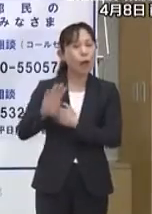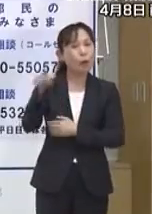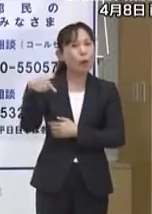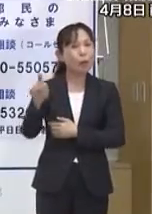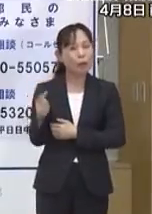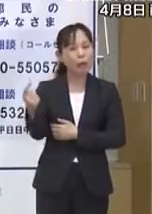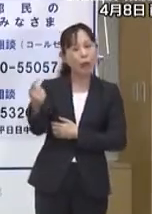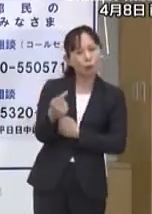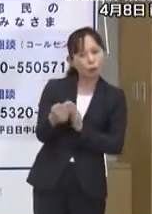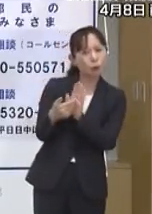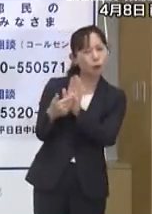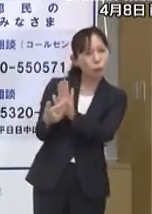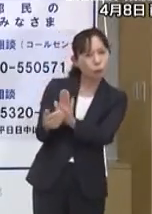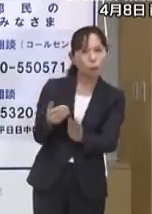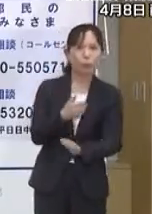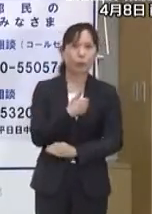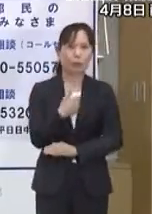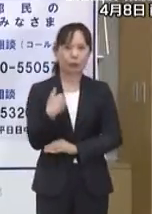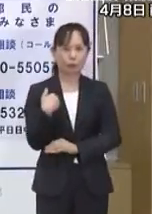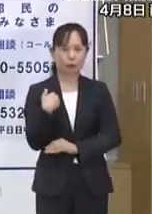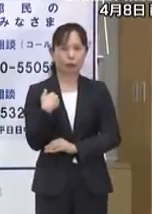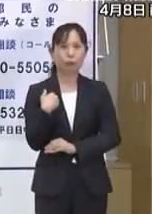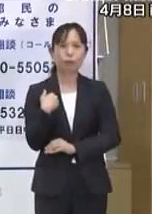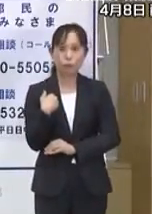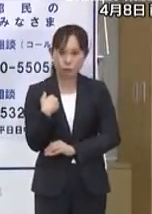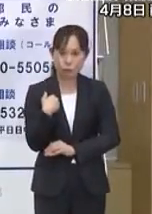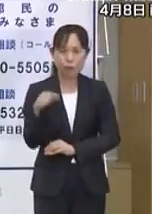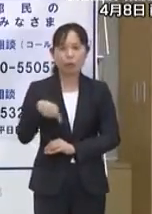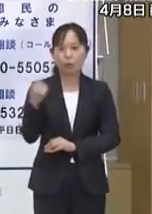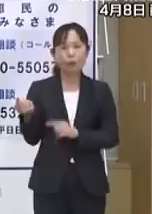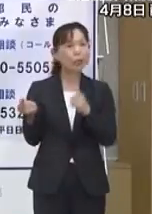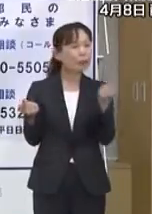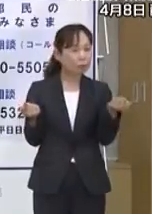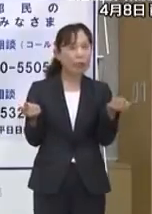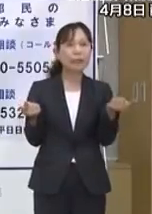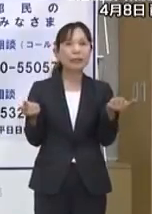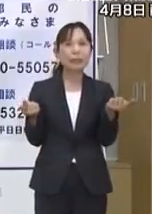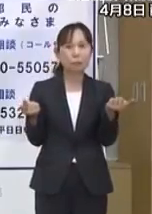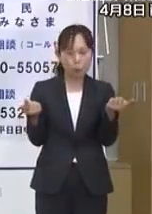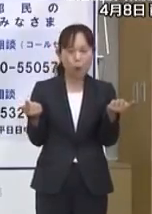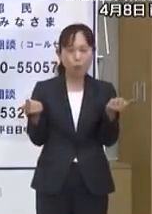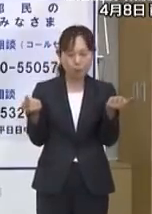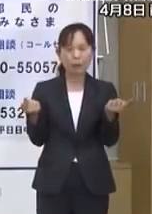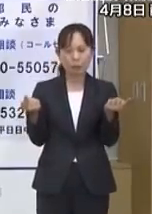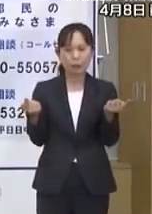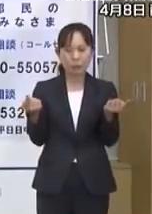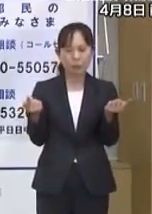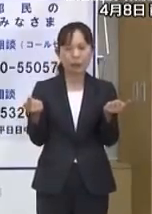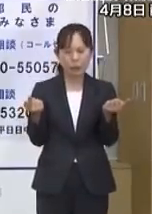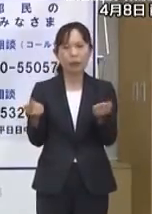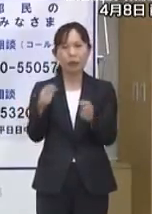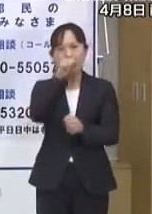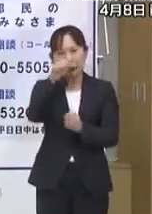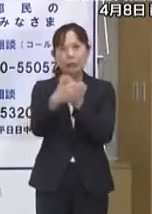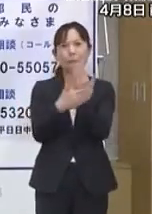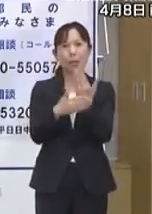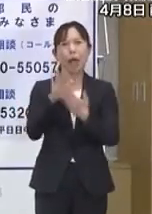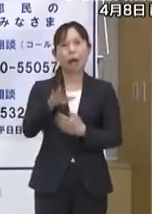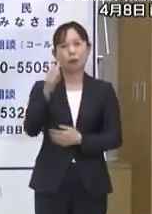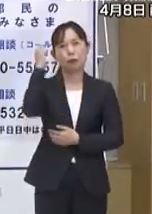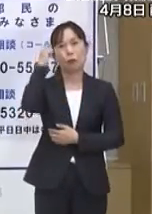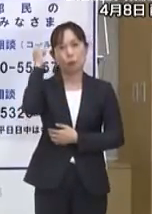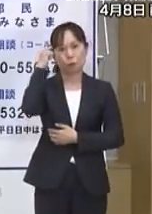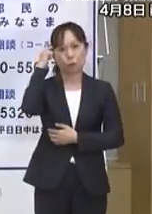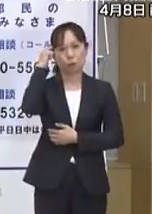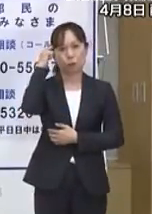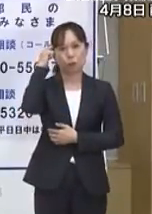面から流出入の面からみましても隣接権にもむしろプラスということもあるでしょう多く